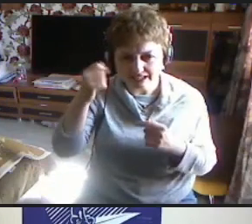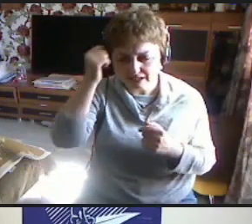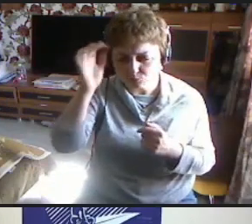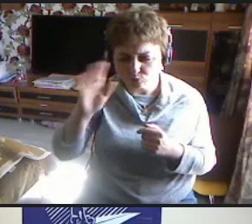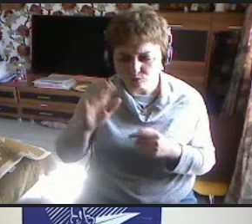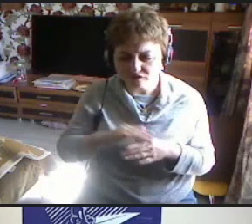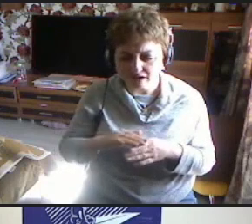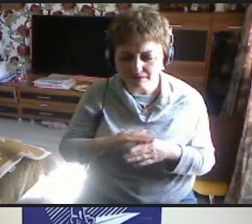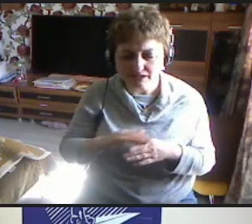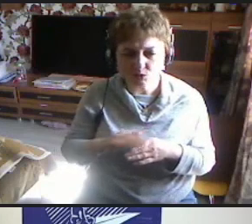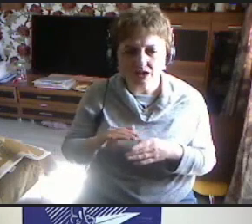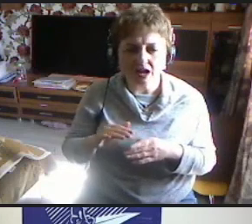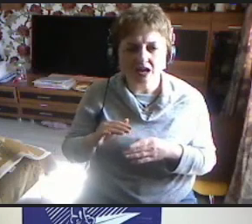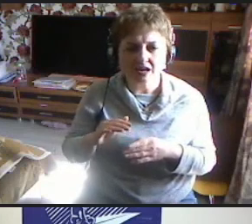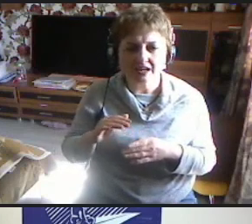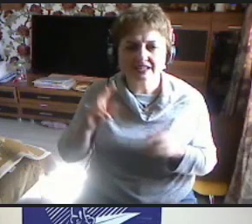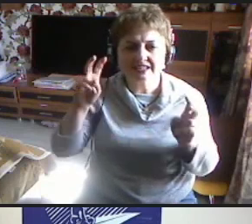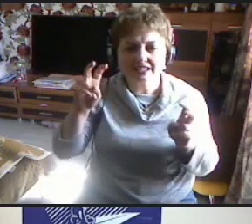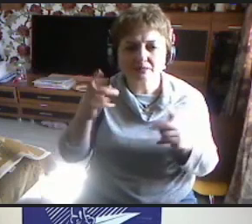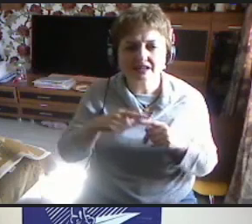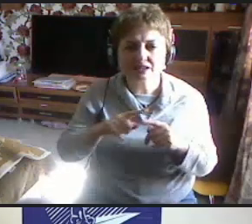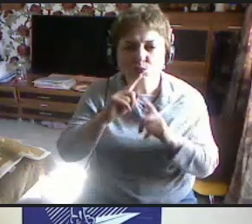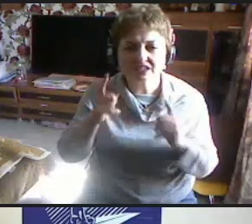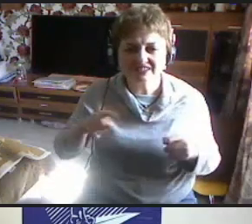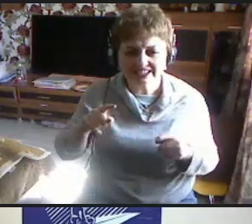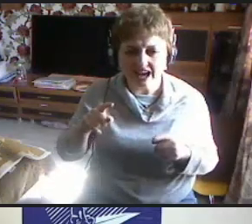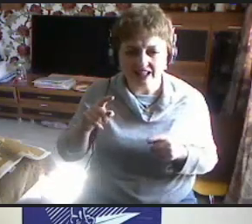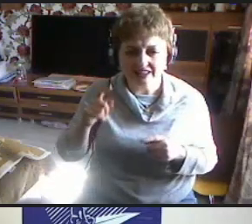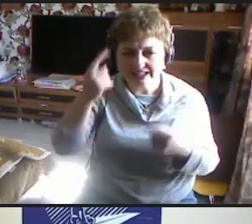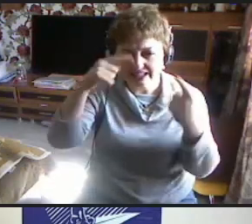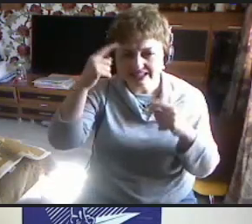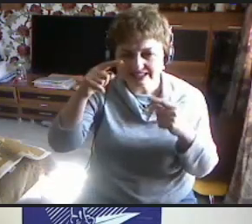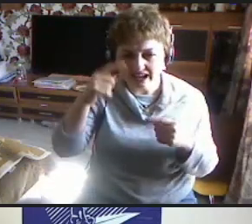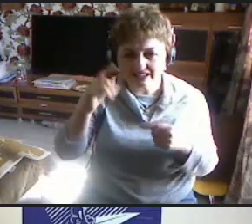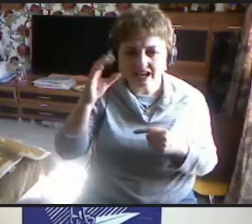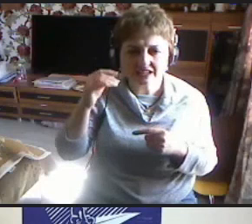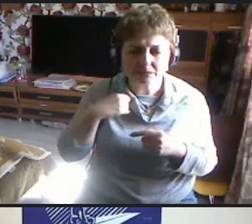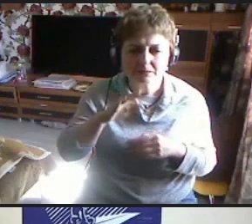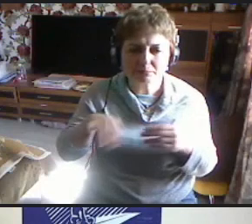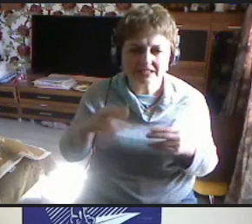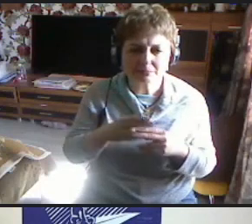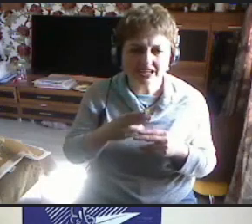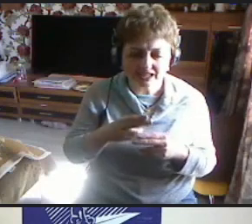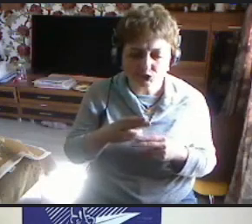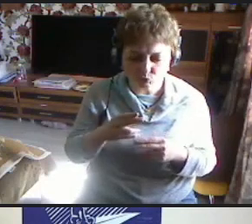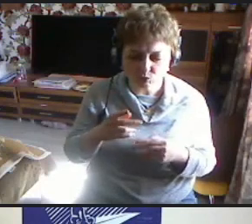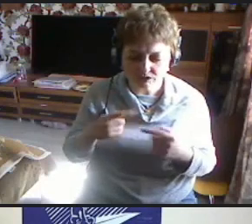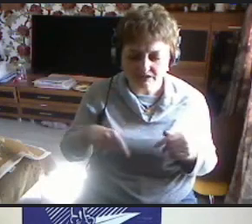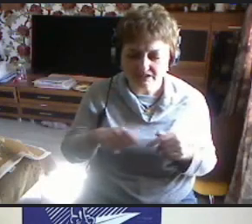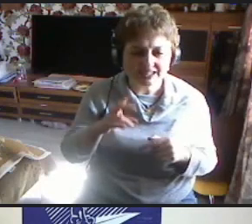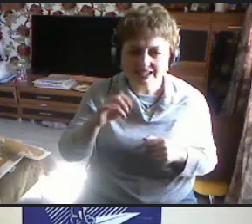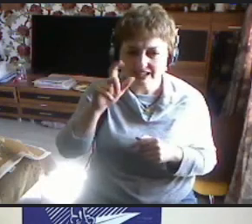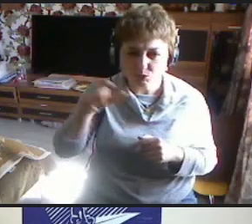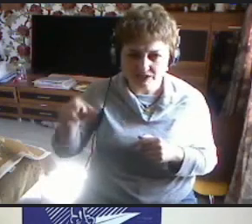немецкую. Тема – это универсальный дизайн. То есть это когда мы безбарьерную среду создаем, опять же, не для людей с инвалидностью,